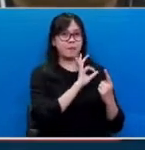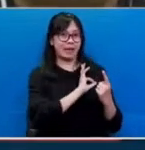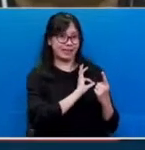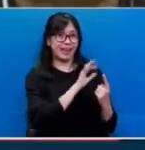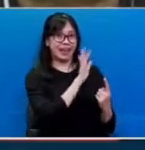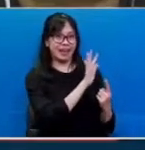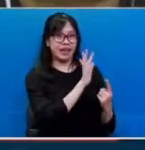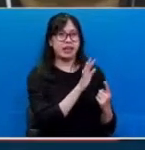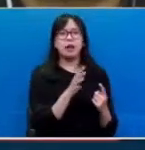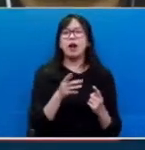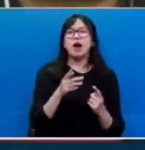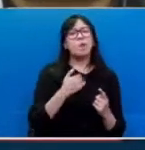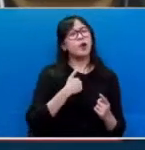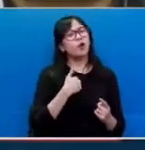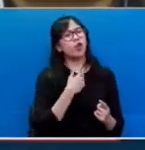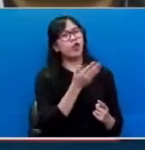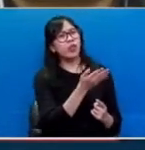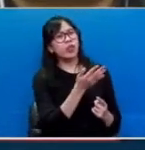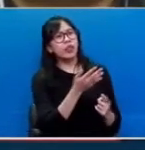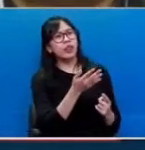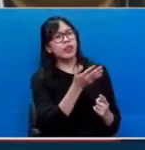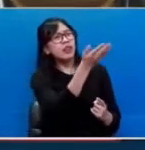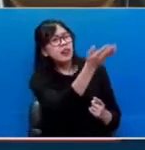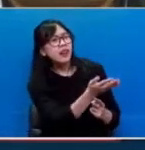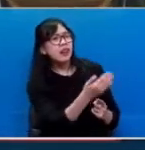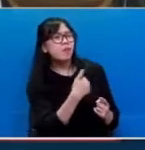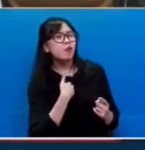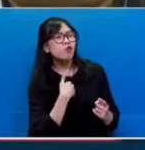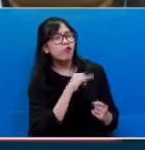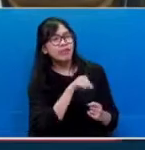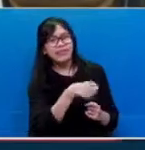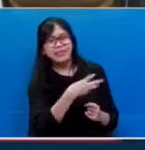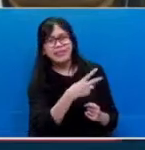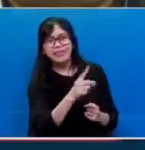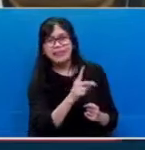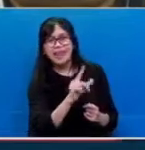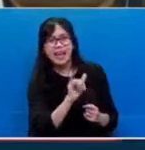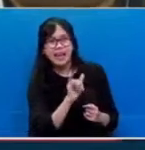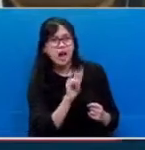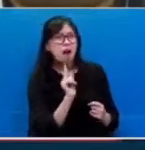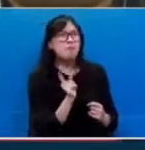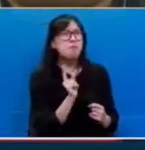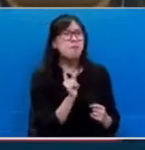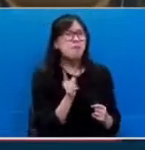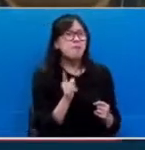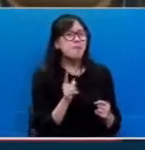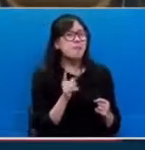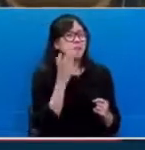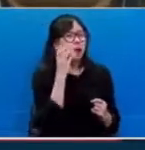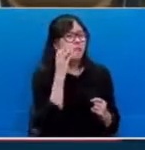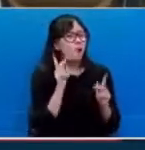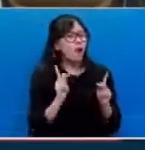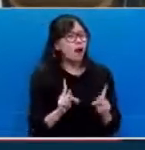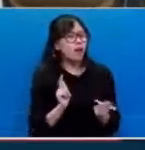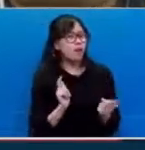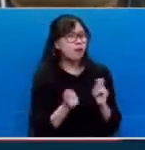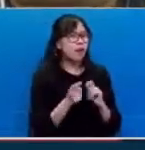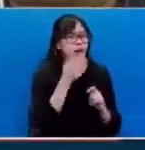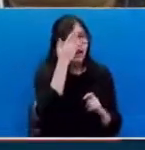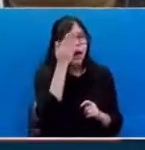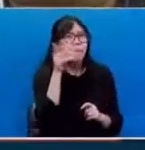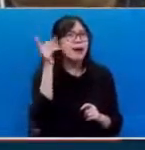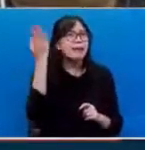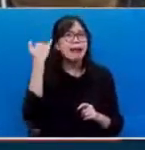ini narasinya tuh Ee Apa yang apa yang diincak narasinya karena kan kaitannya tentu adalah sengketa hasil EE